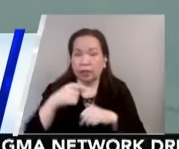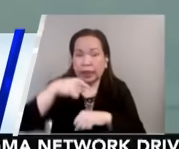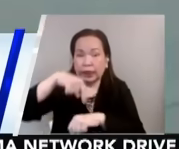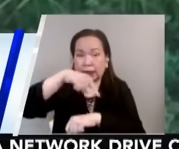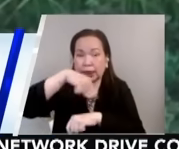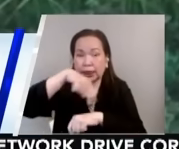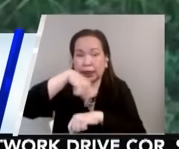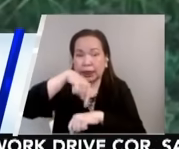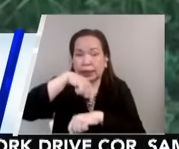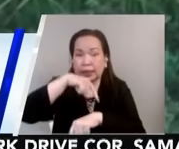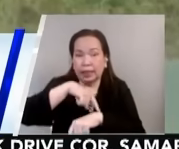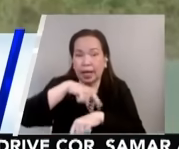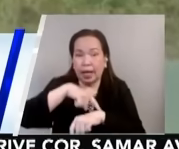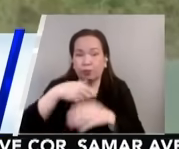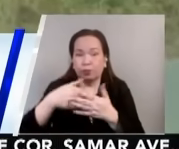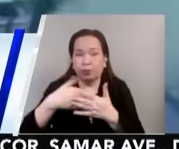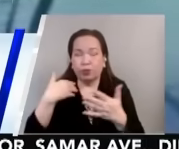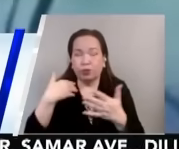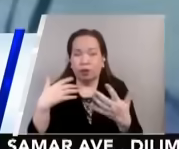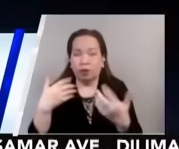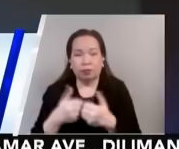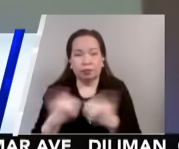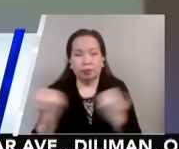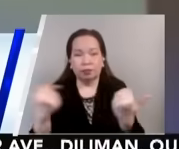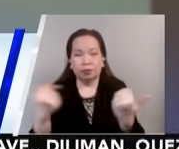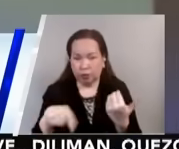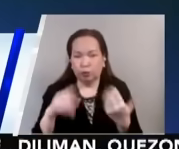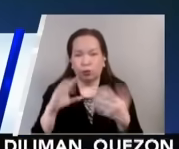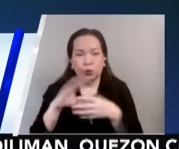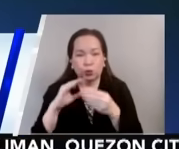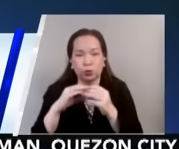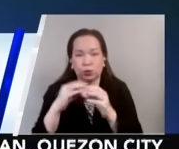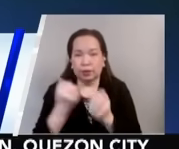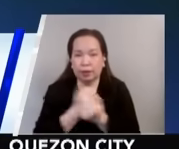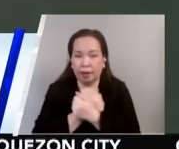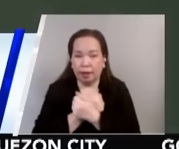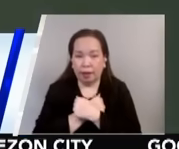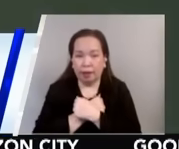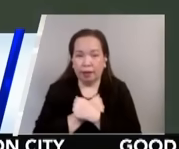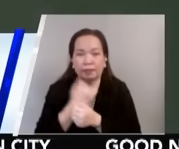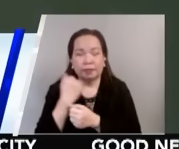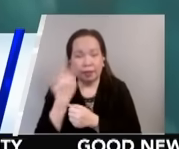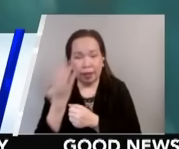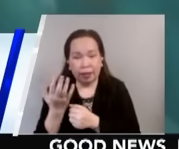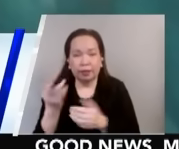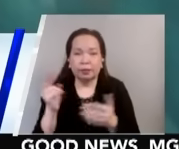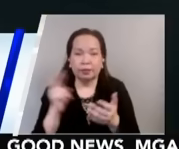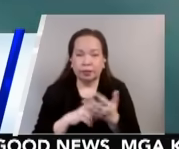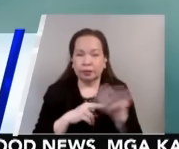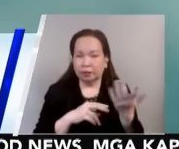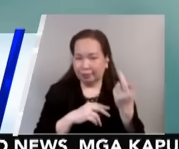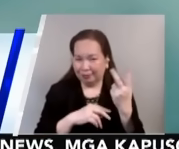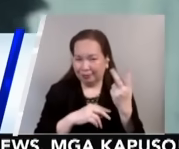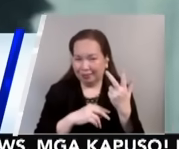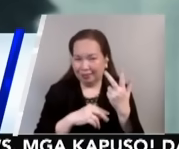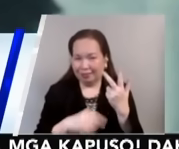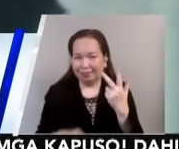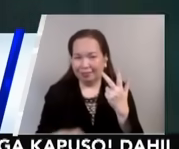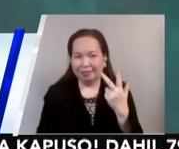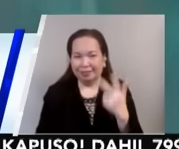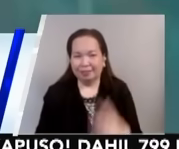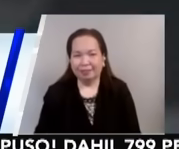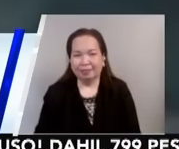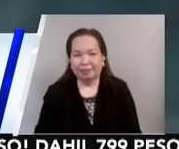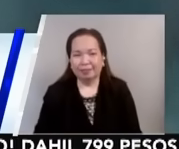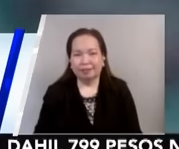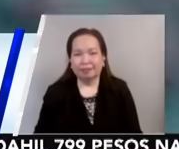magkahiwalay dito iikot ang istorya ng love die repeat starring Jen in Mercado at sian Lim mapapanood